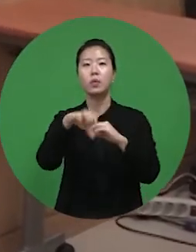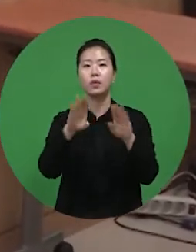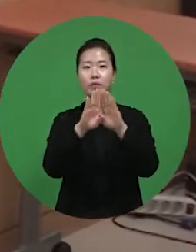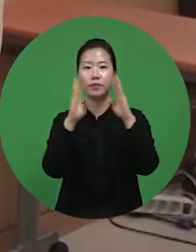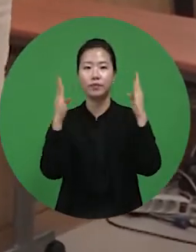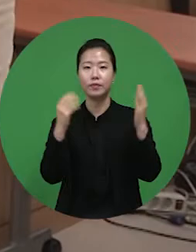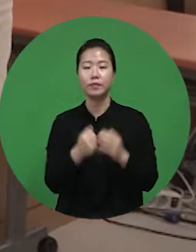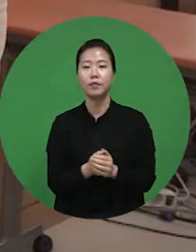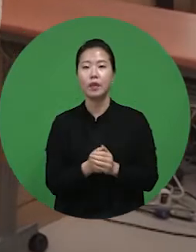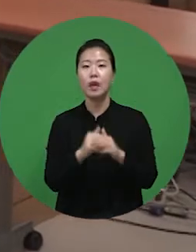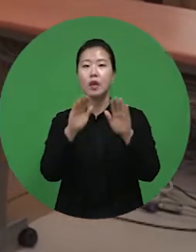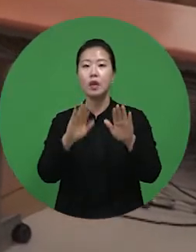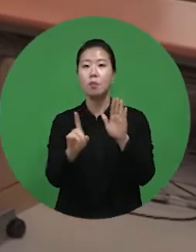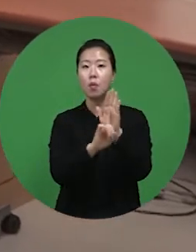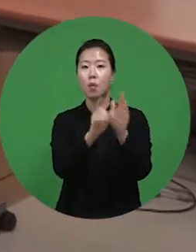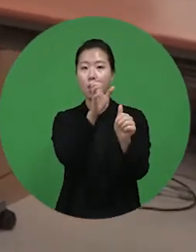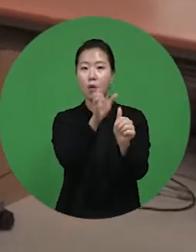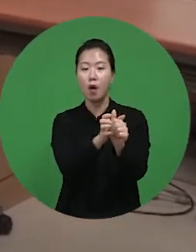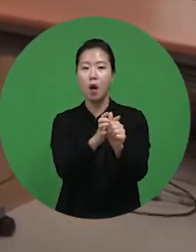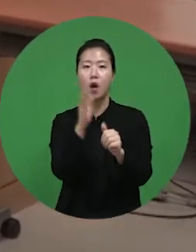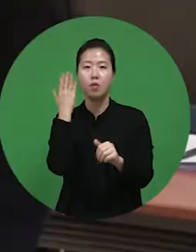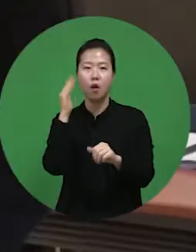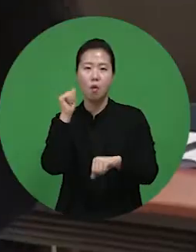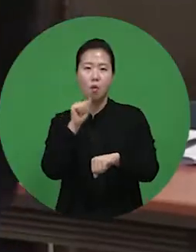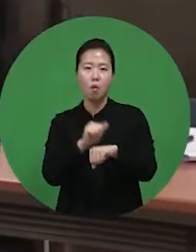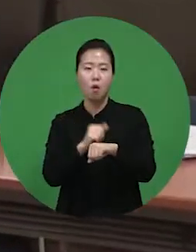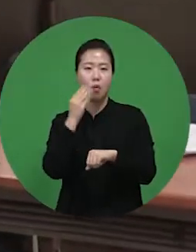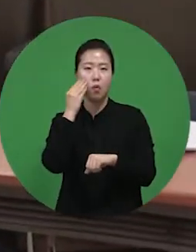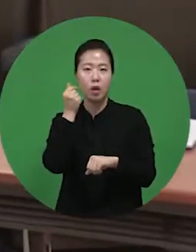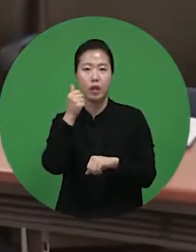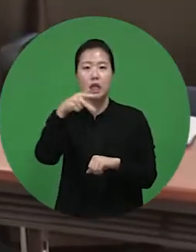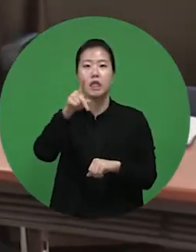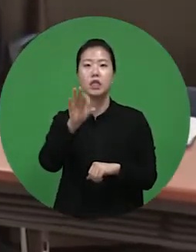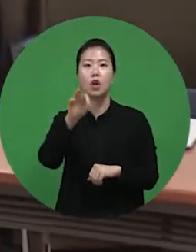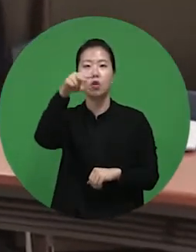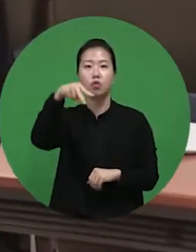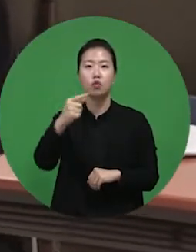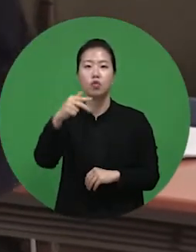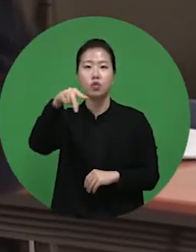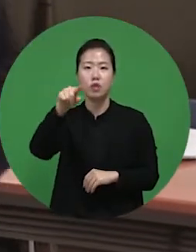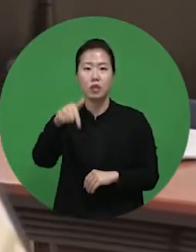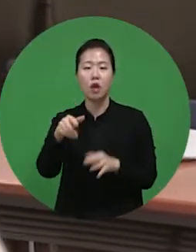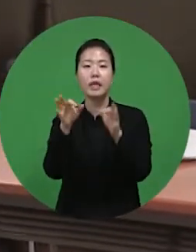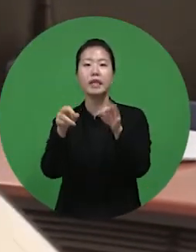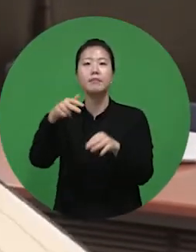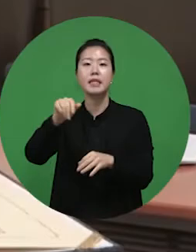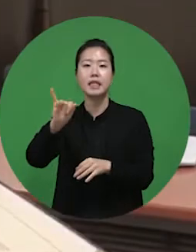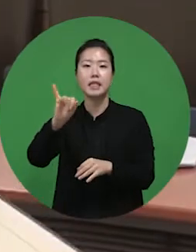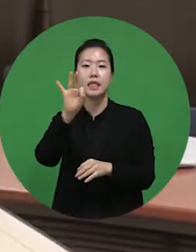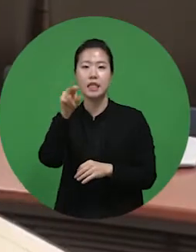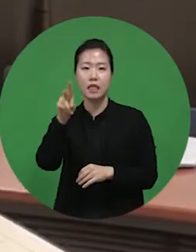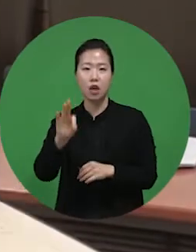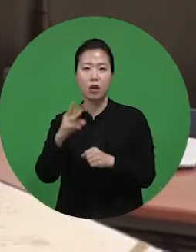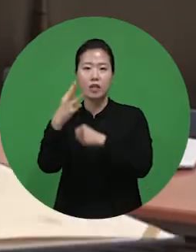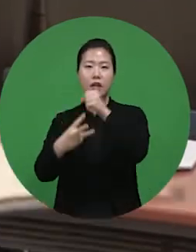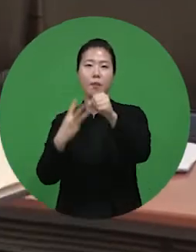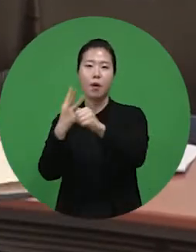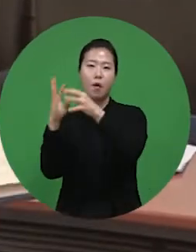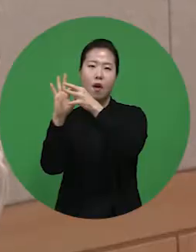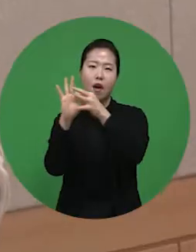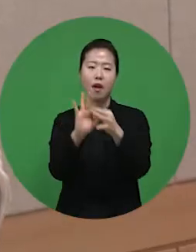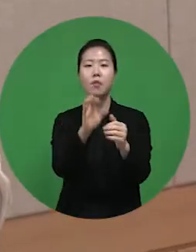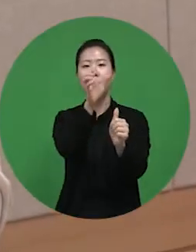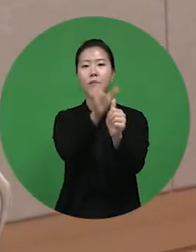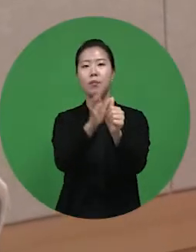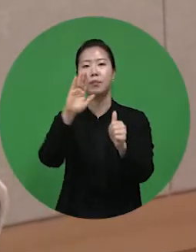소통홀에서 열렸습니다. 이번 홍보대사는 최근 활발한 활동을 펼치고 있는 배우 정윤석 군과 김지영 양이